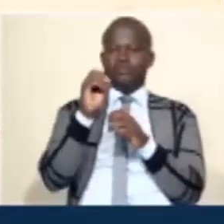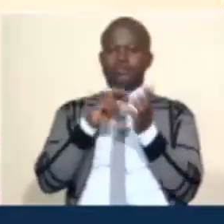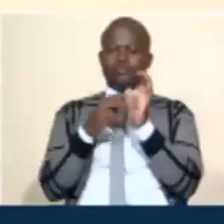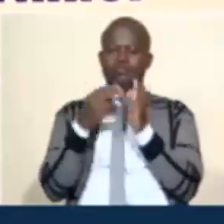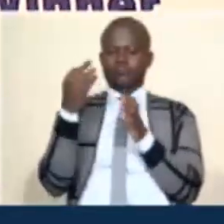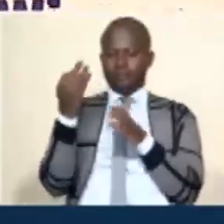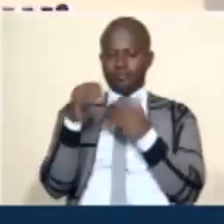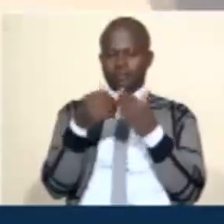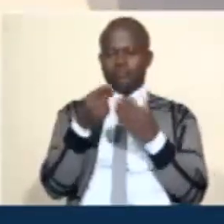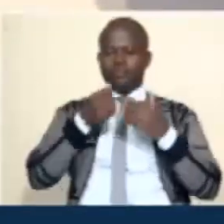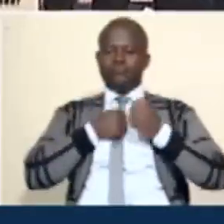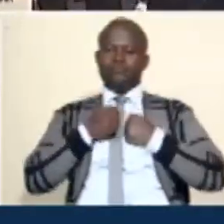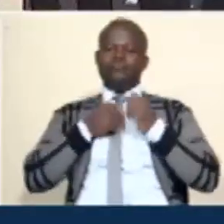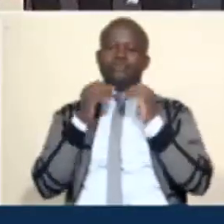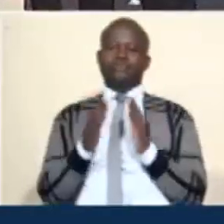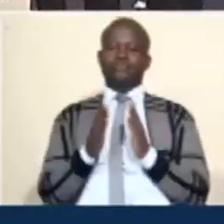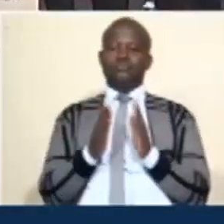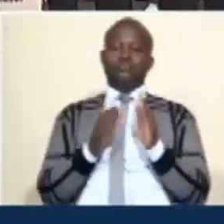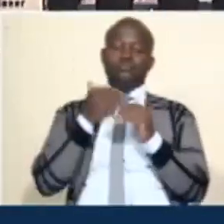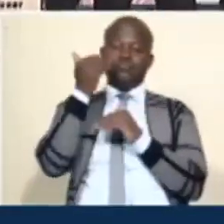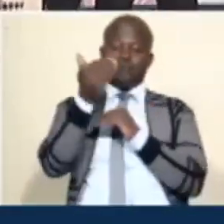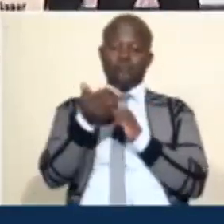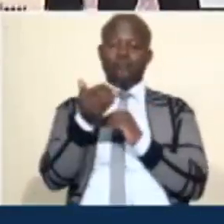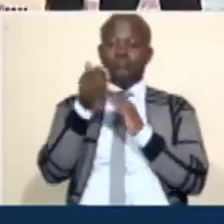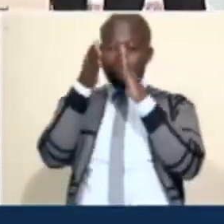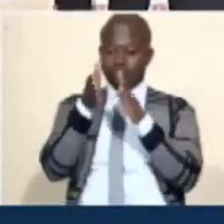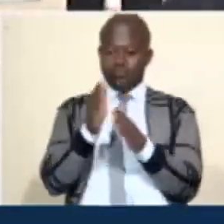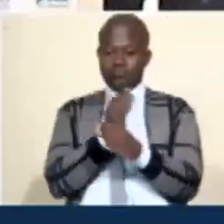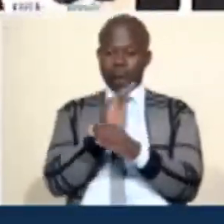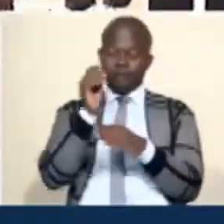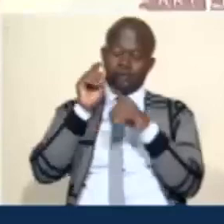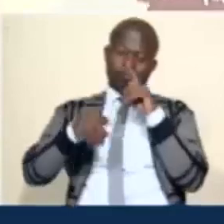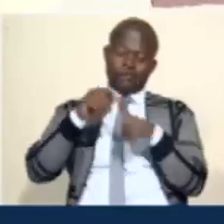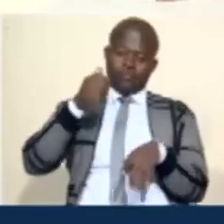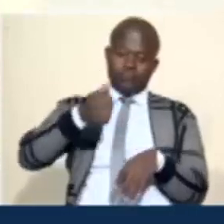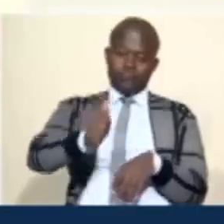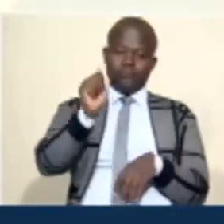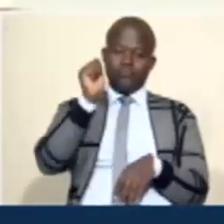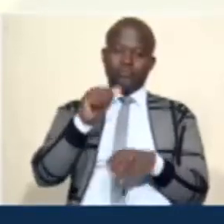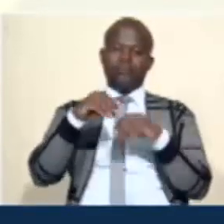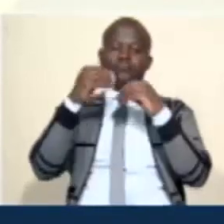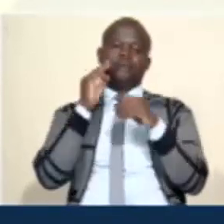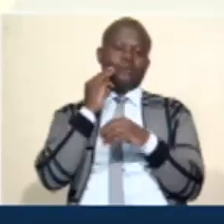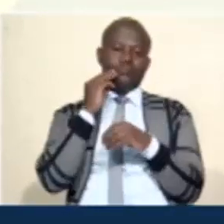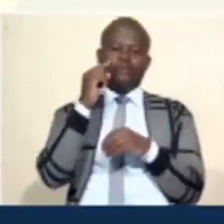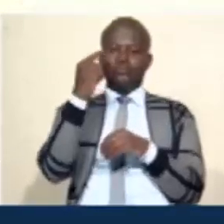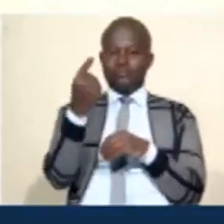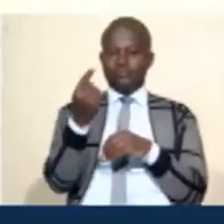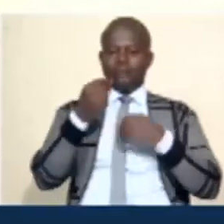itatu y'amafaranga y'u Rwanda naho umunyabugeni cyangwa umuhanzi watsinze ku giti cye ahabwa miliyoni 1